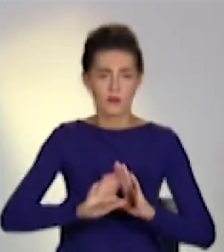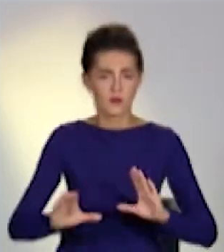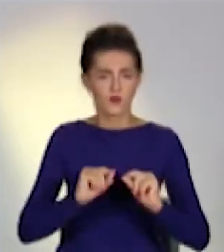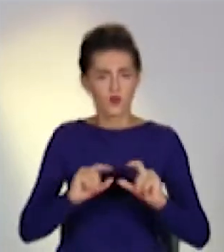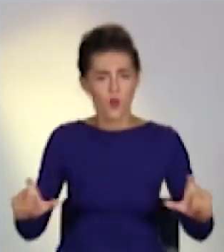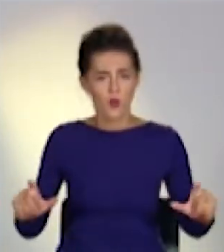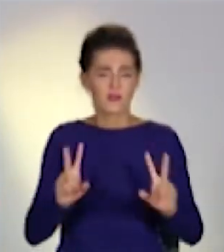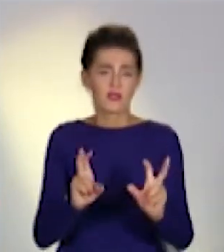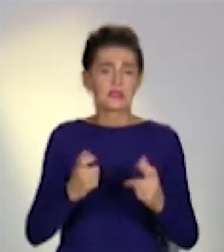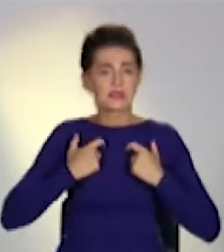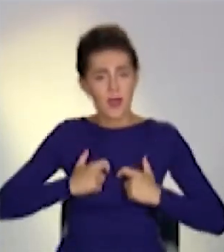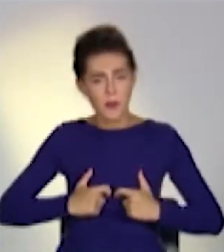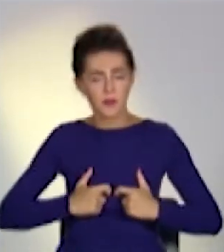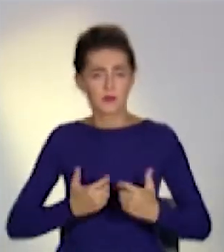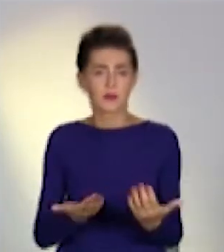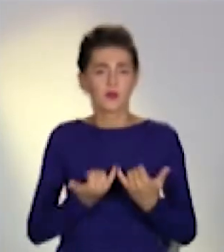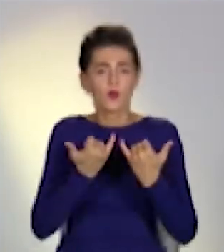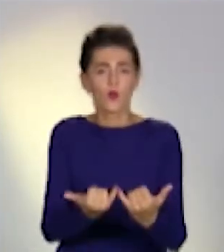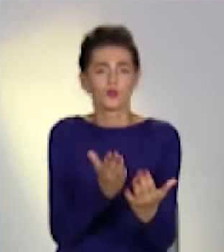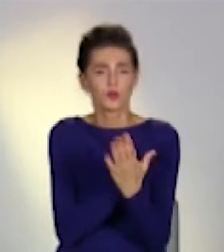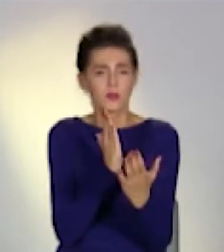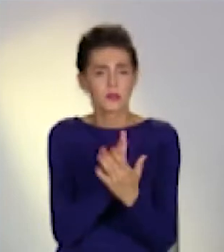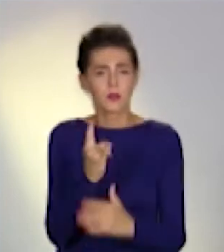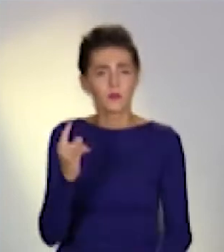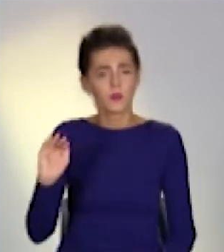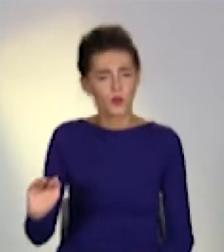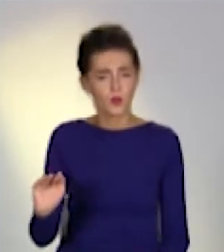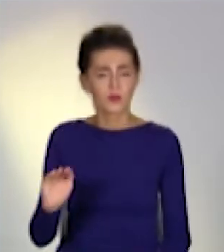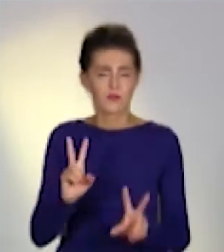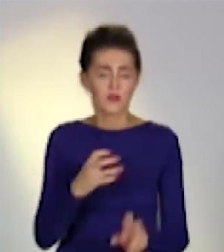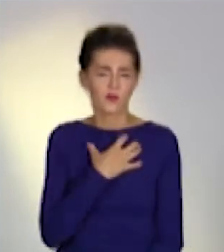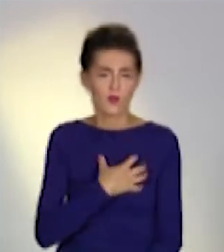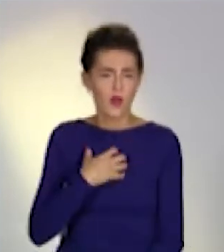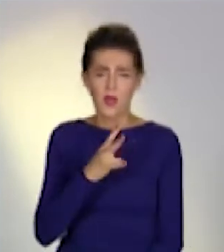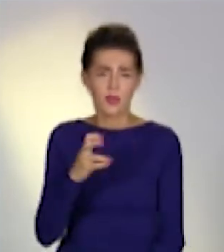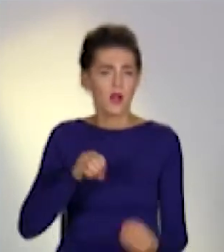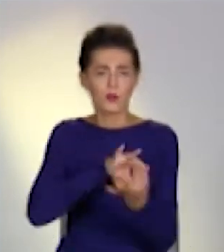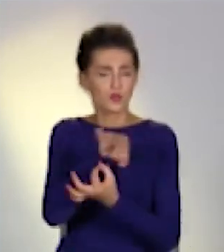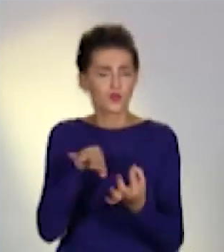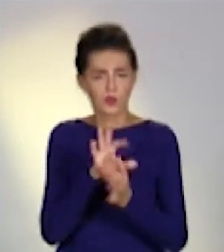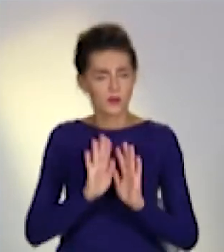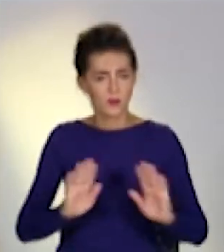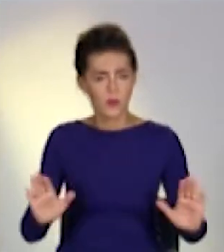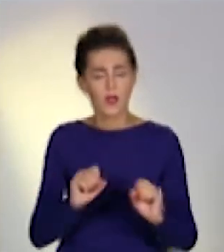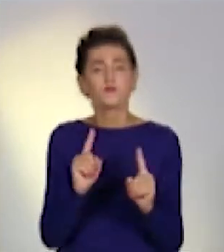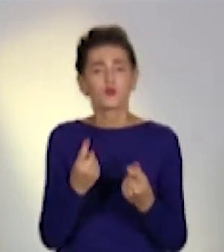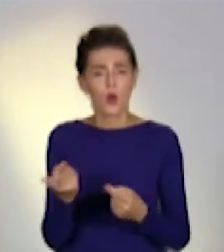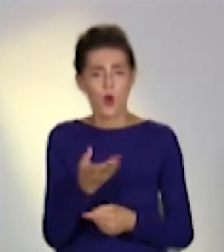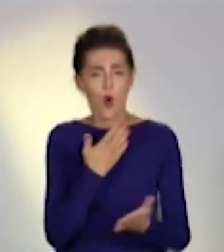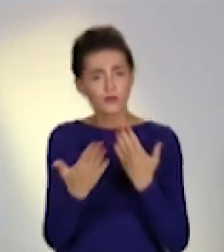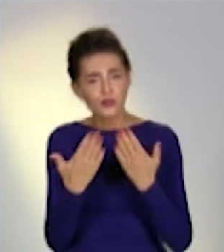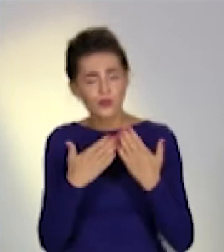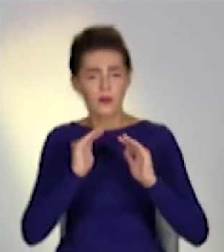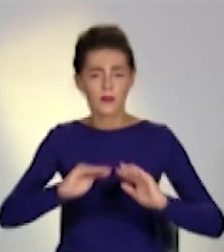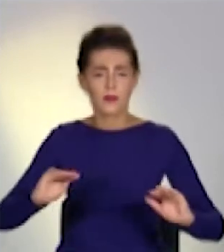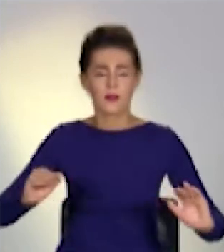для себе, для стану свого дитини знати, це, звісно, що не лишнє. Тим більше вони спілкуються,